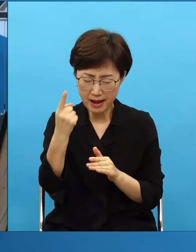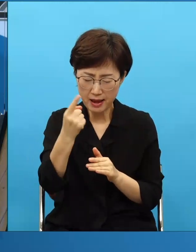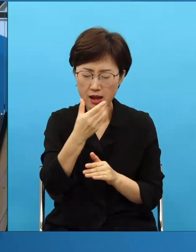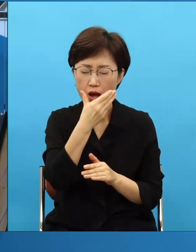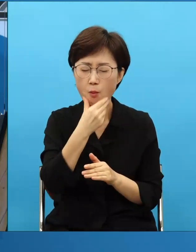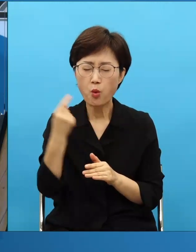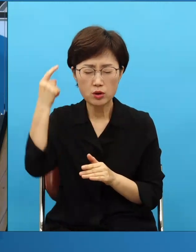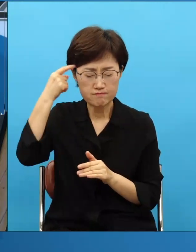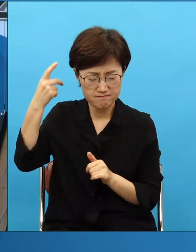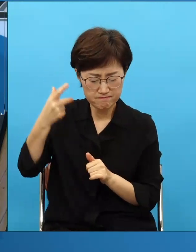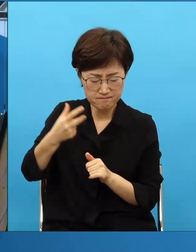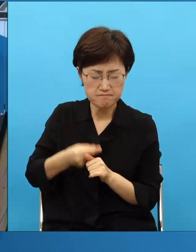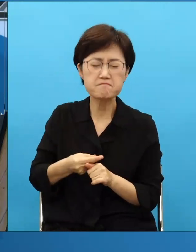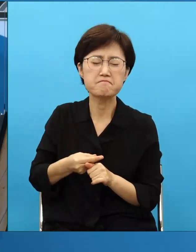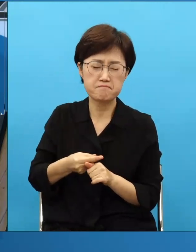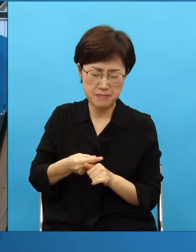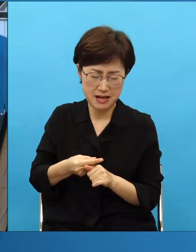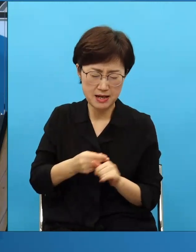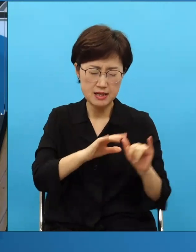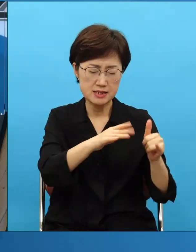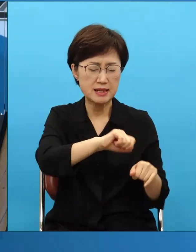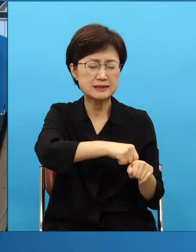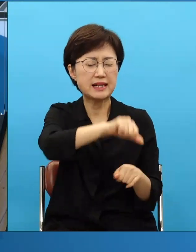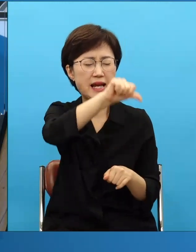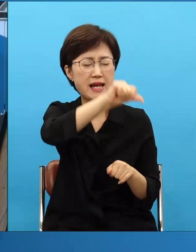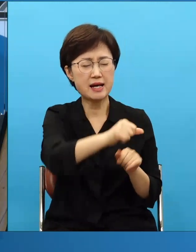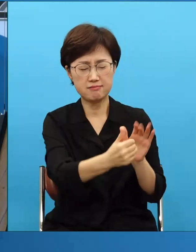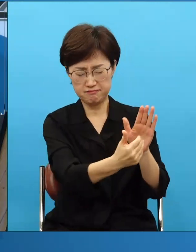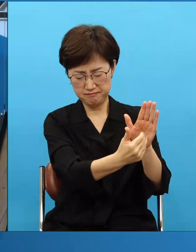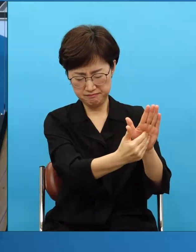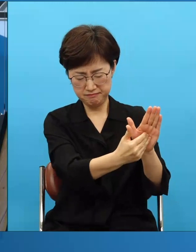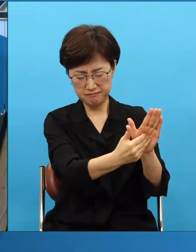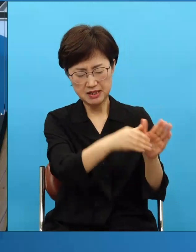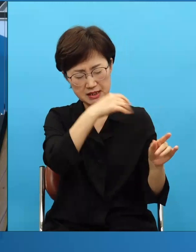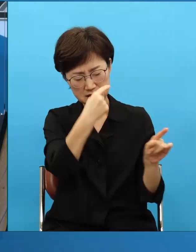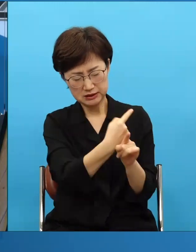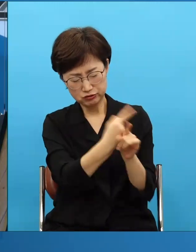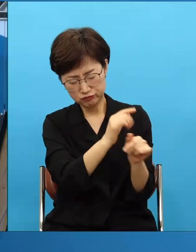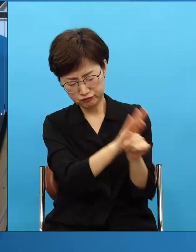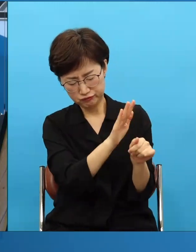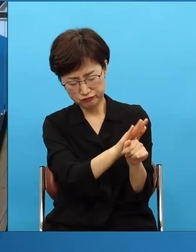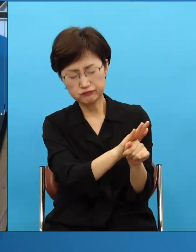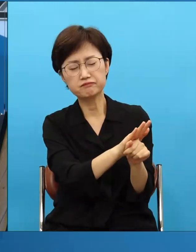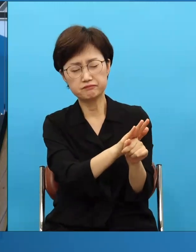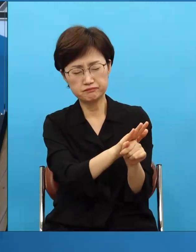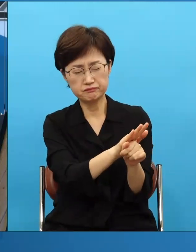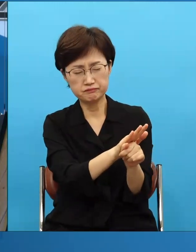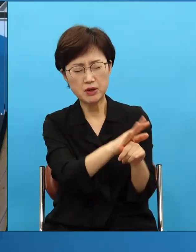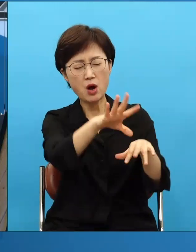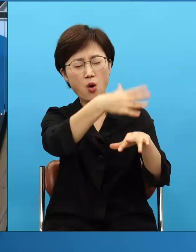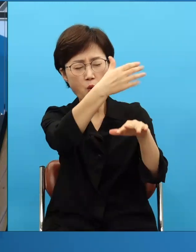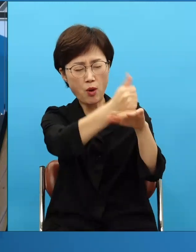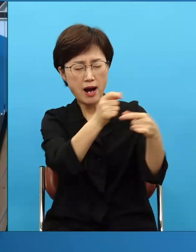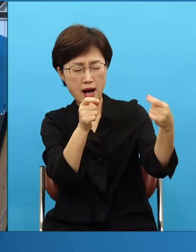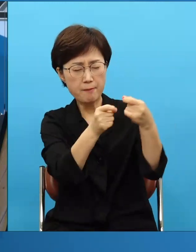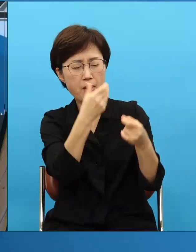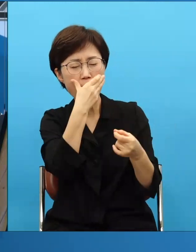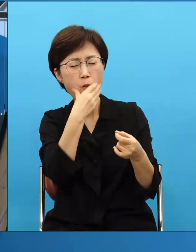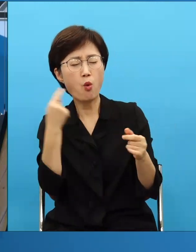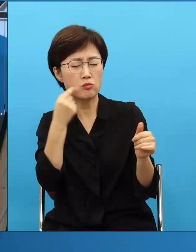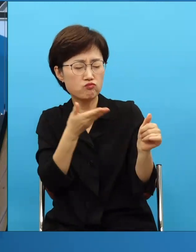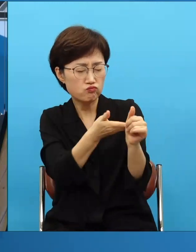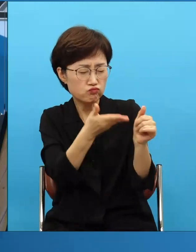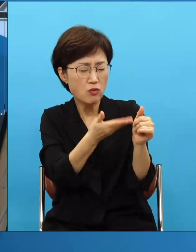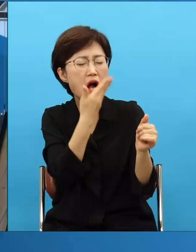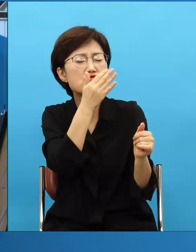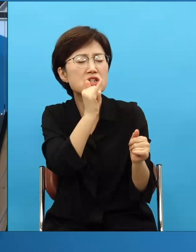막으며 세상을 치유하고 이끄는 지도자로 왕 앞에 서는 응답 속에 있게 하옵소서. Bless our remnants to be imprinted with the gospel through